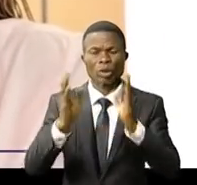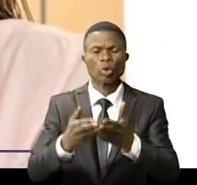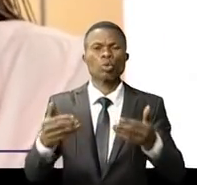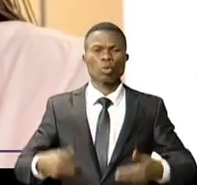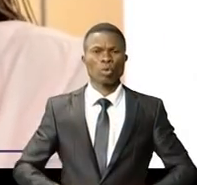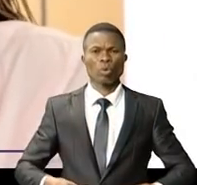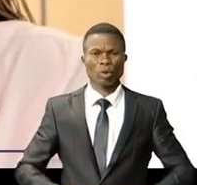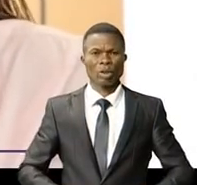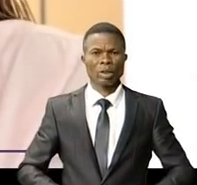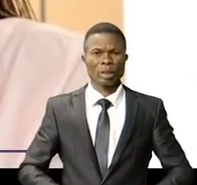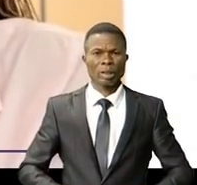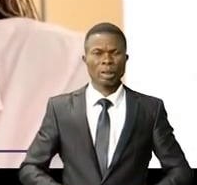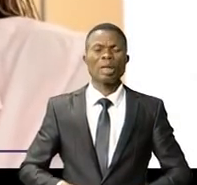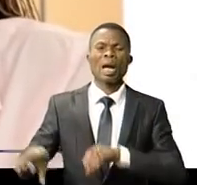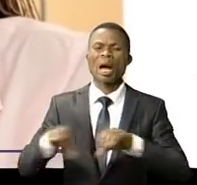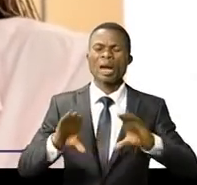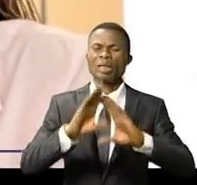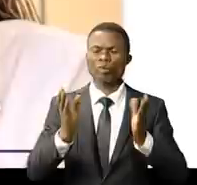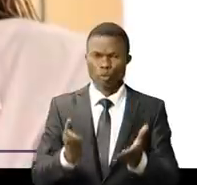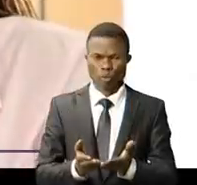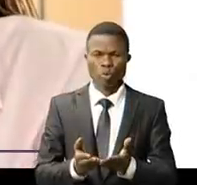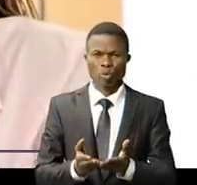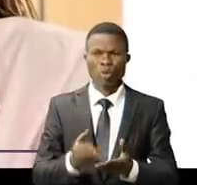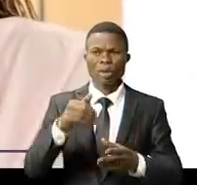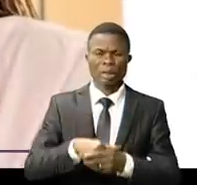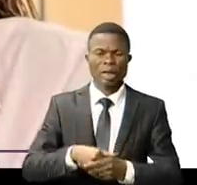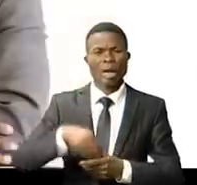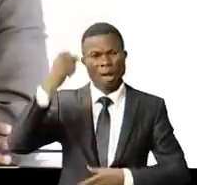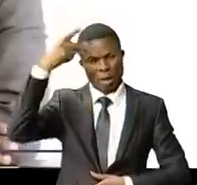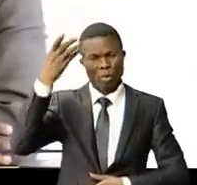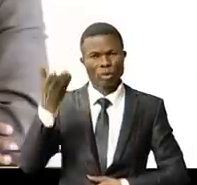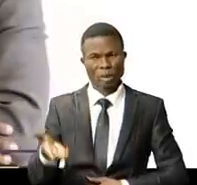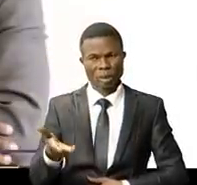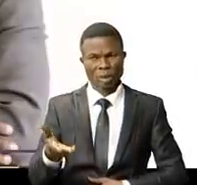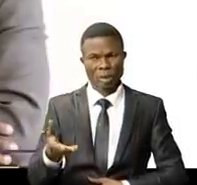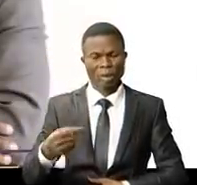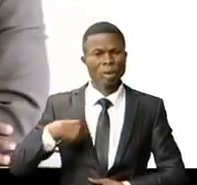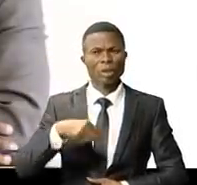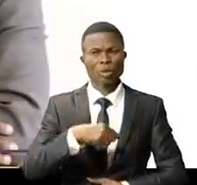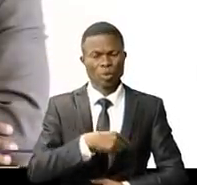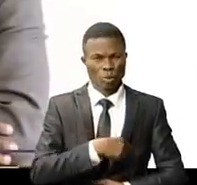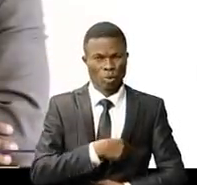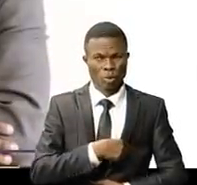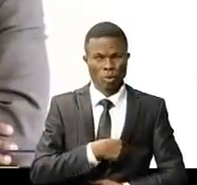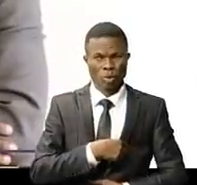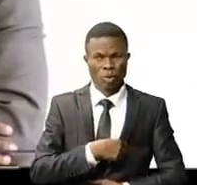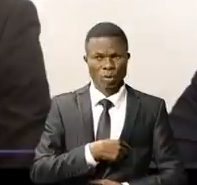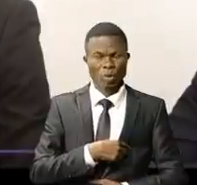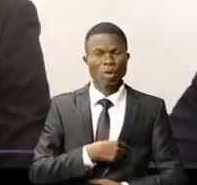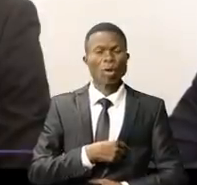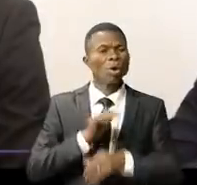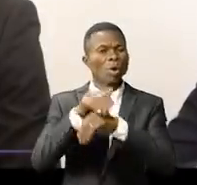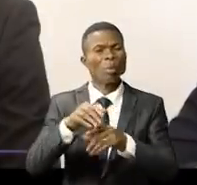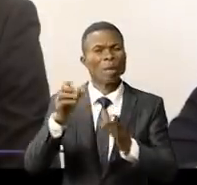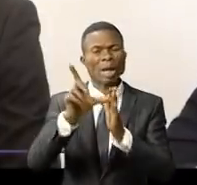jeunes à toutes les séries d'activités de la table de décision. Nous ne faisons pas un processus de sélection ou